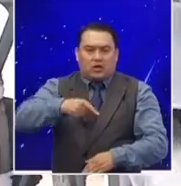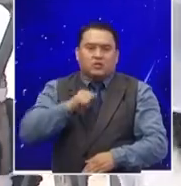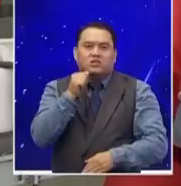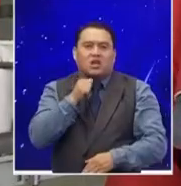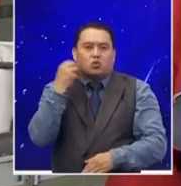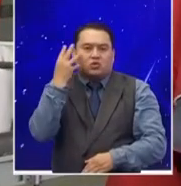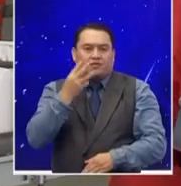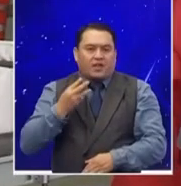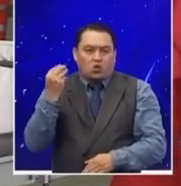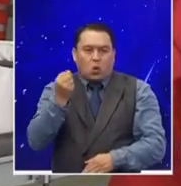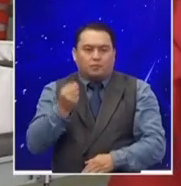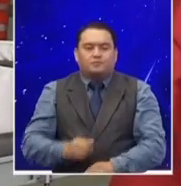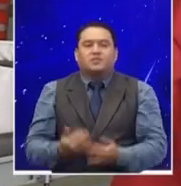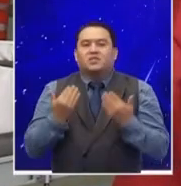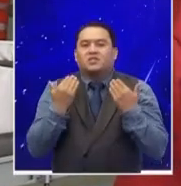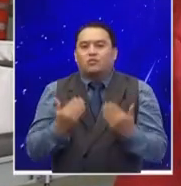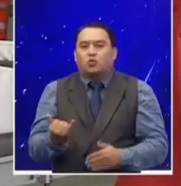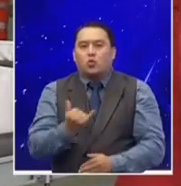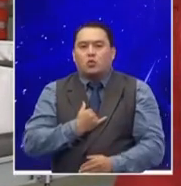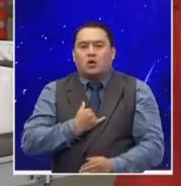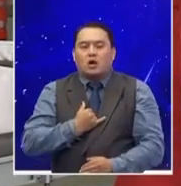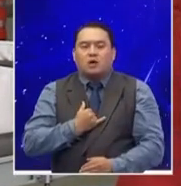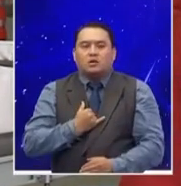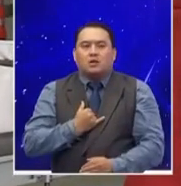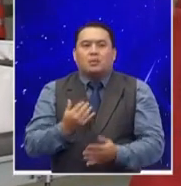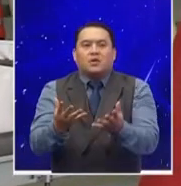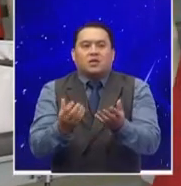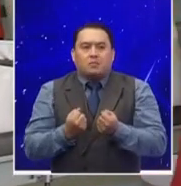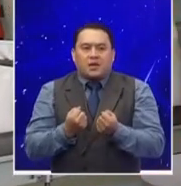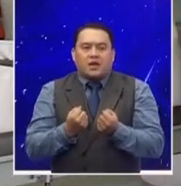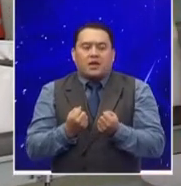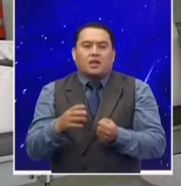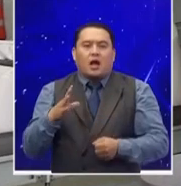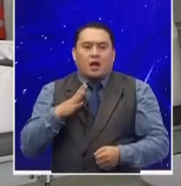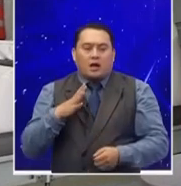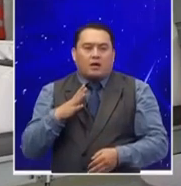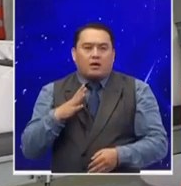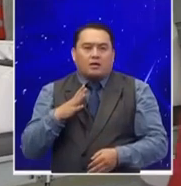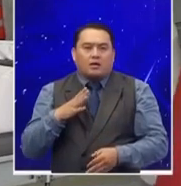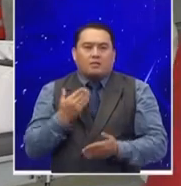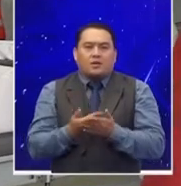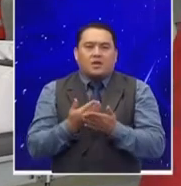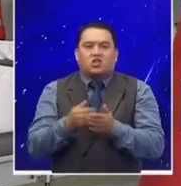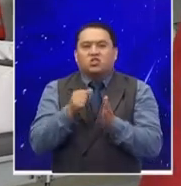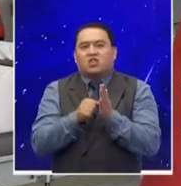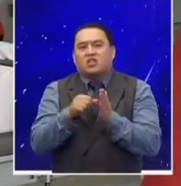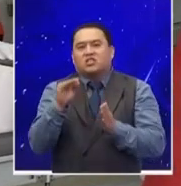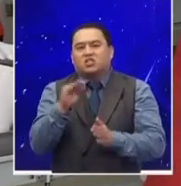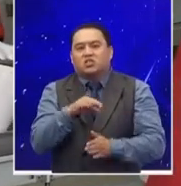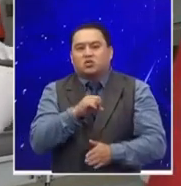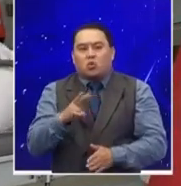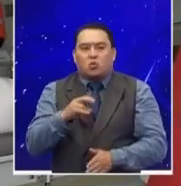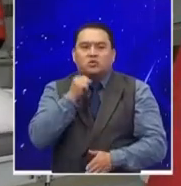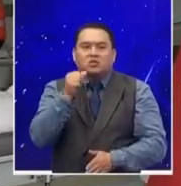сахарной свеклы. На сегодняшний день Аксухан приняла уже примерно около 60 тысяч тонн